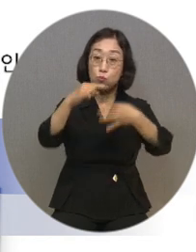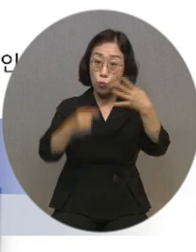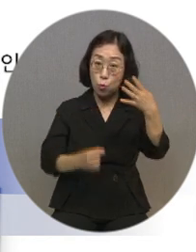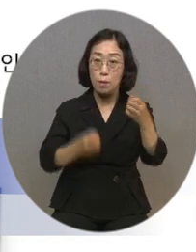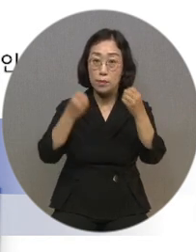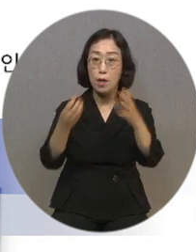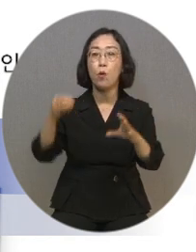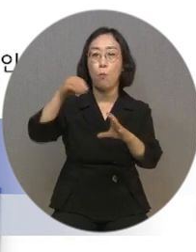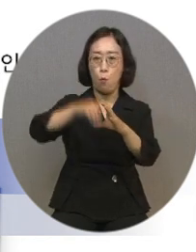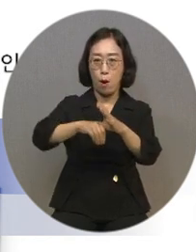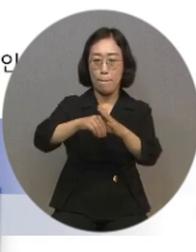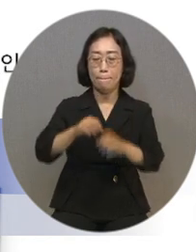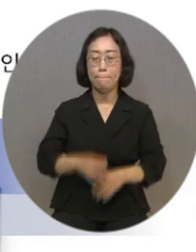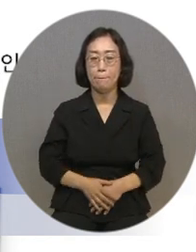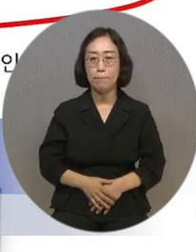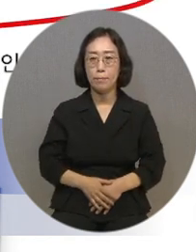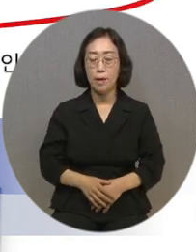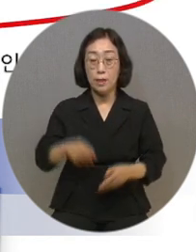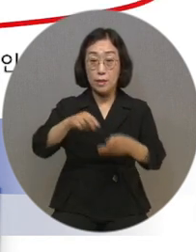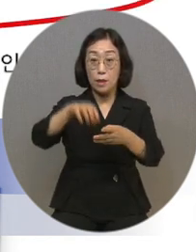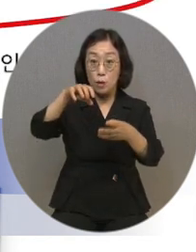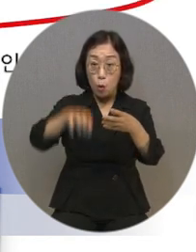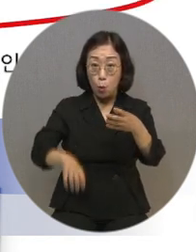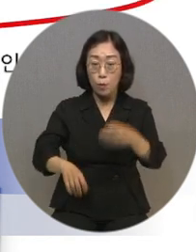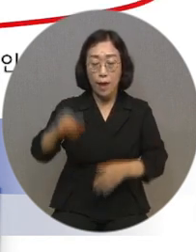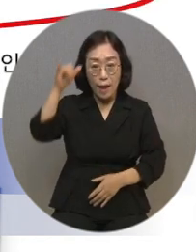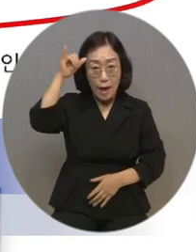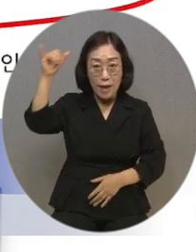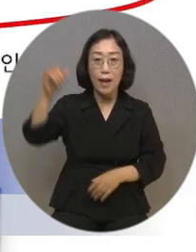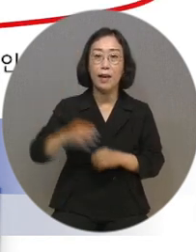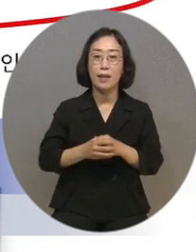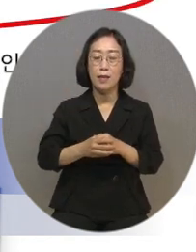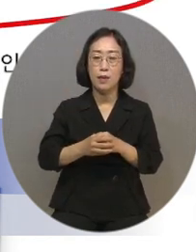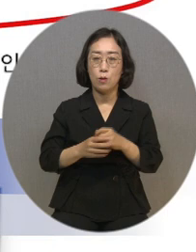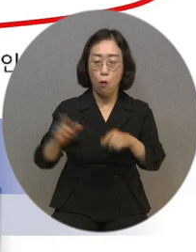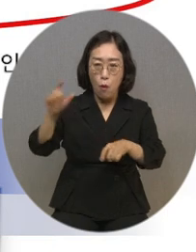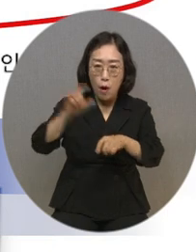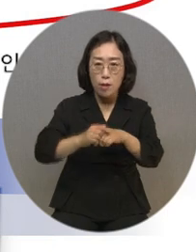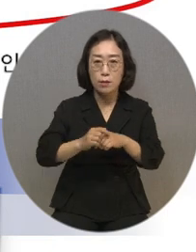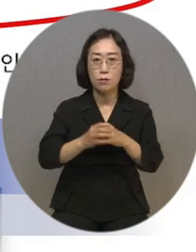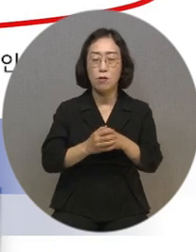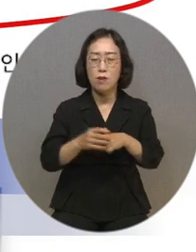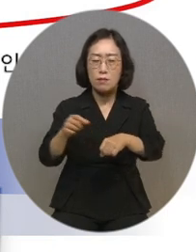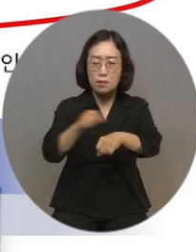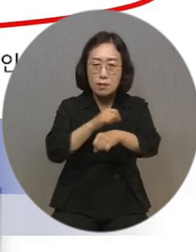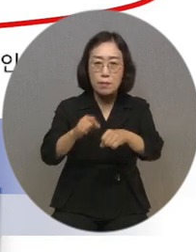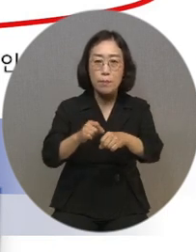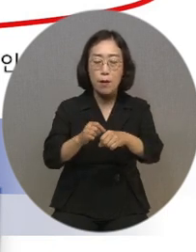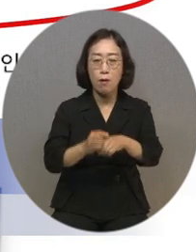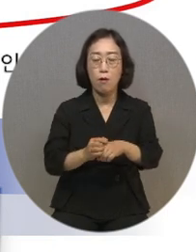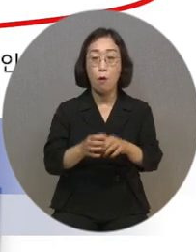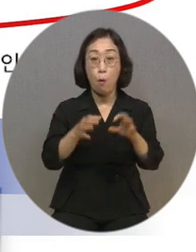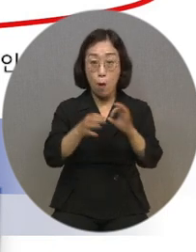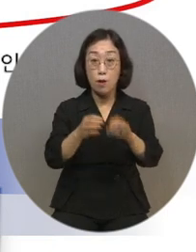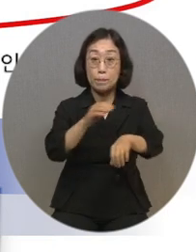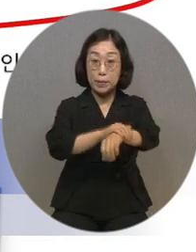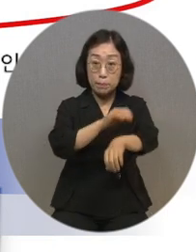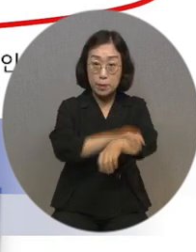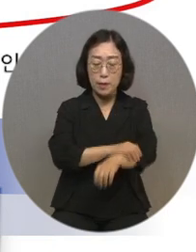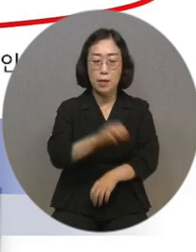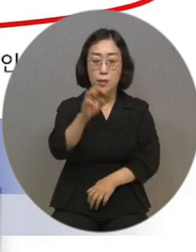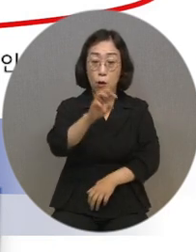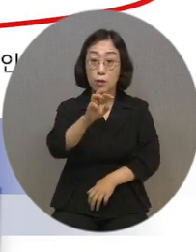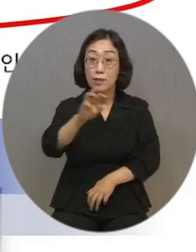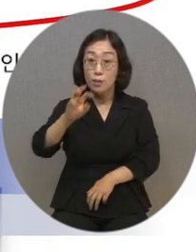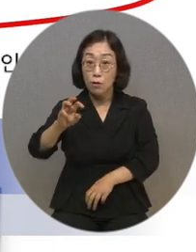새롭게 선보 입니다 센터는 AI 인공지능을 포함해 세개 특화 프로그램에서 분야별로 30명씩